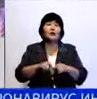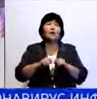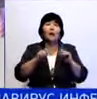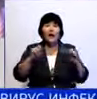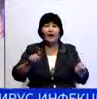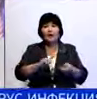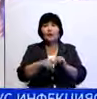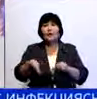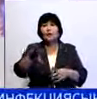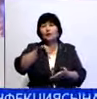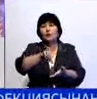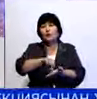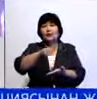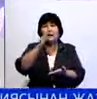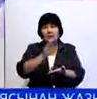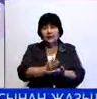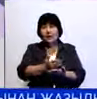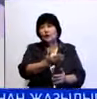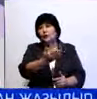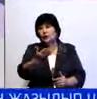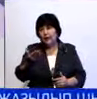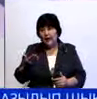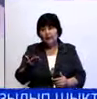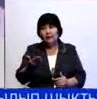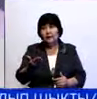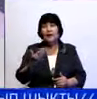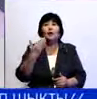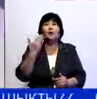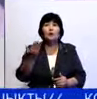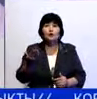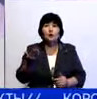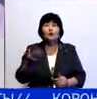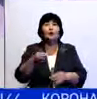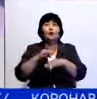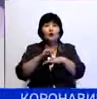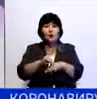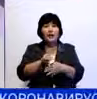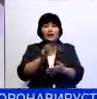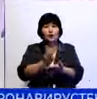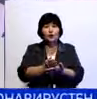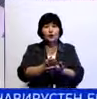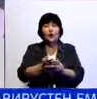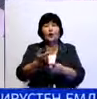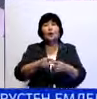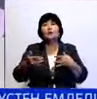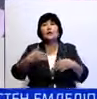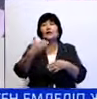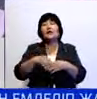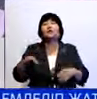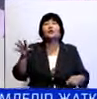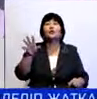Соның бәрінде басшылық жасаған, соның бәрінде сол ұйымдастырушы, осы театрдың